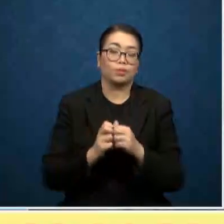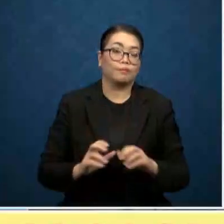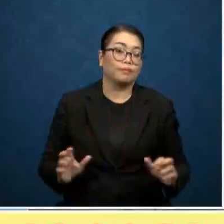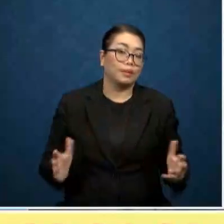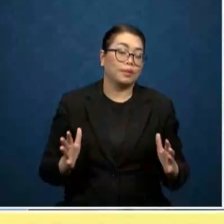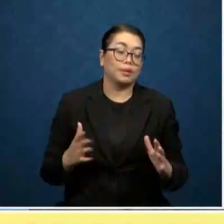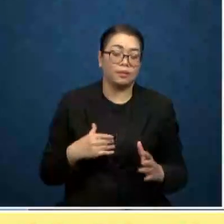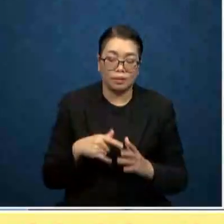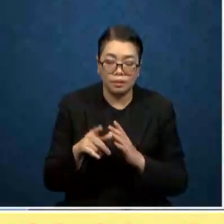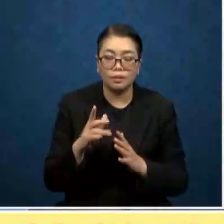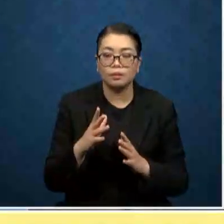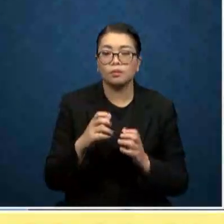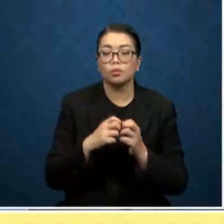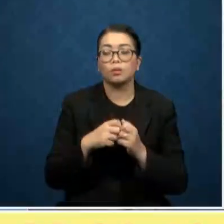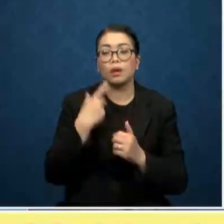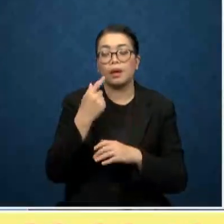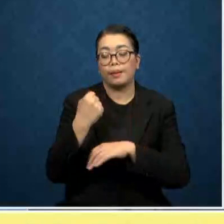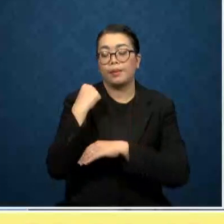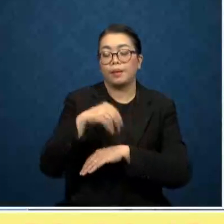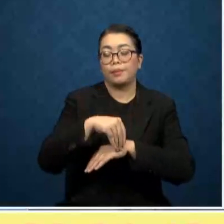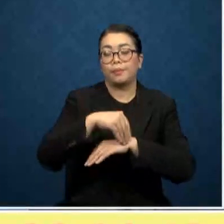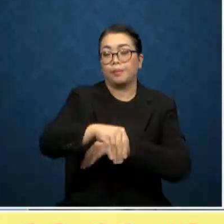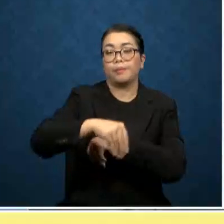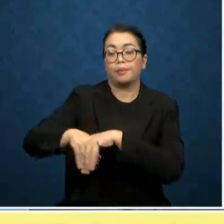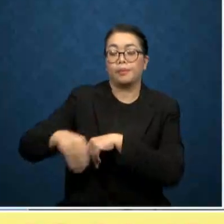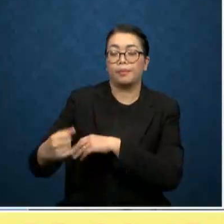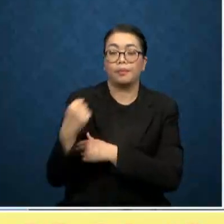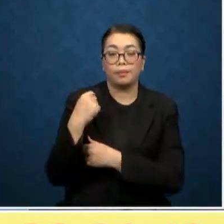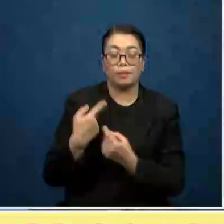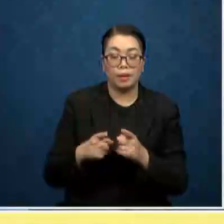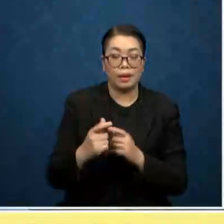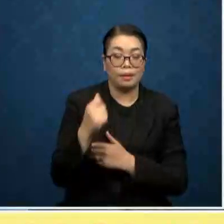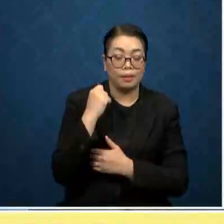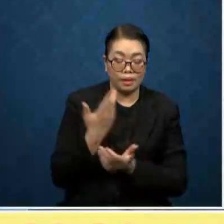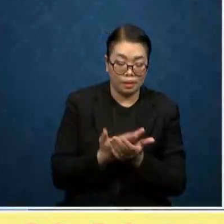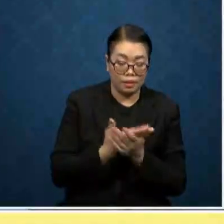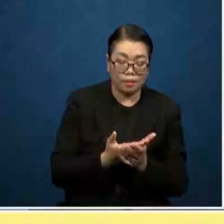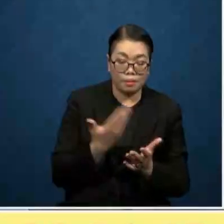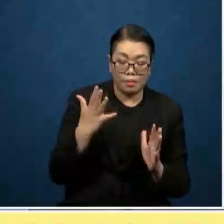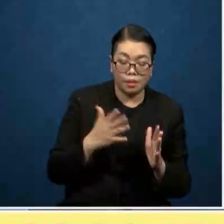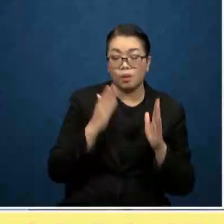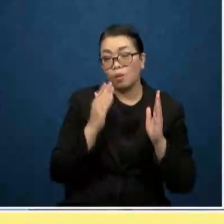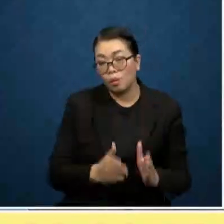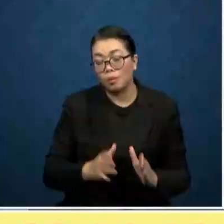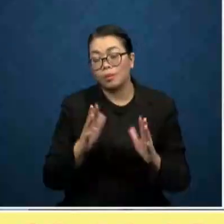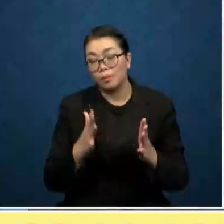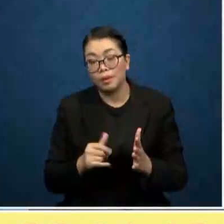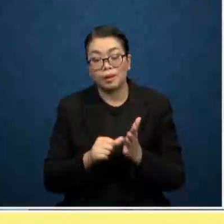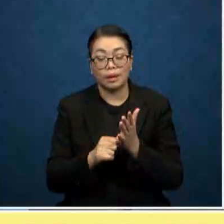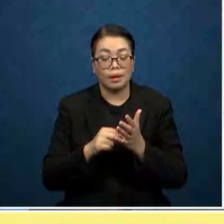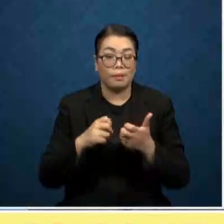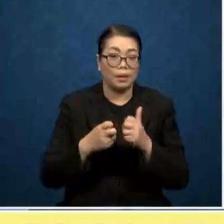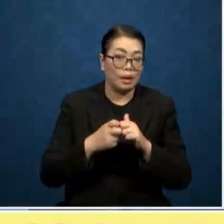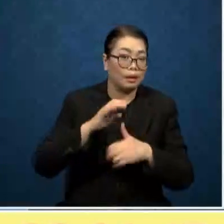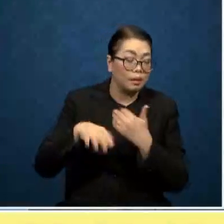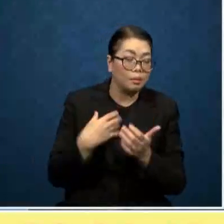อ้าวแล้วอำนาจการกระจายอำนาจเนี่ยให้อบทแต่อบทไม่มีเงินไม่มีคนแล้วมันจะแก้ปัญหาเรื่องนี้ทั้งระบบได้อย่างไร